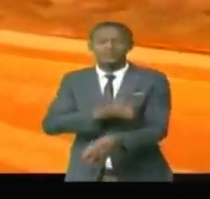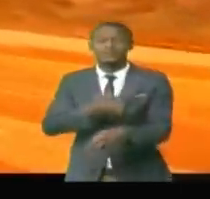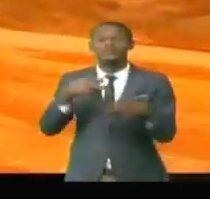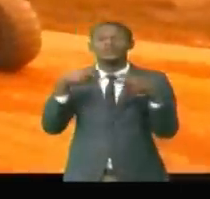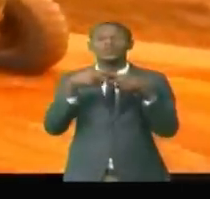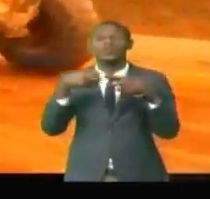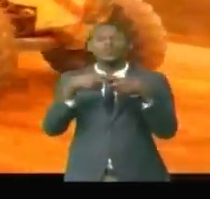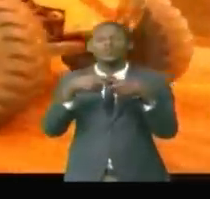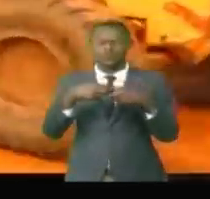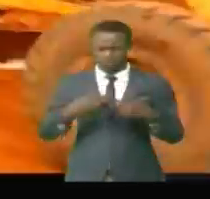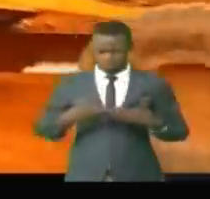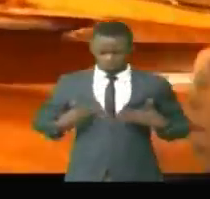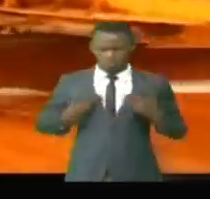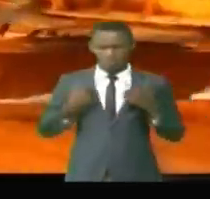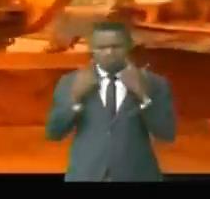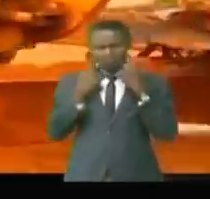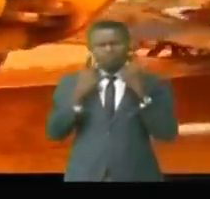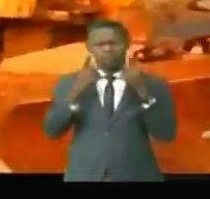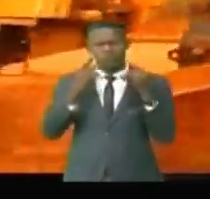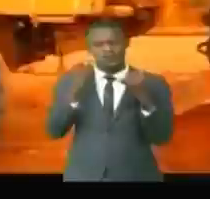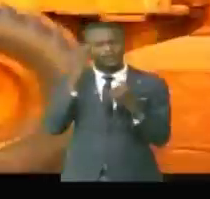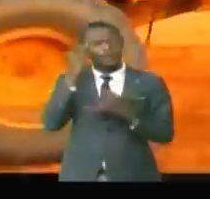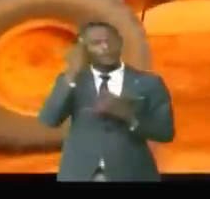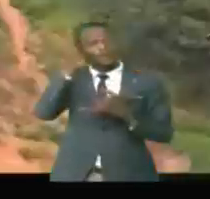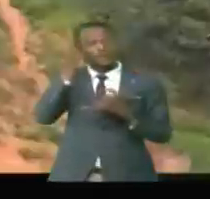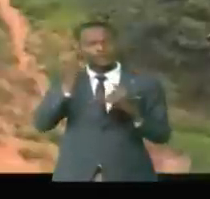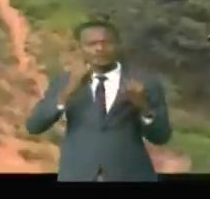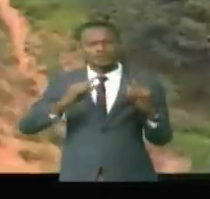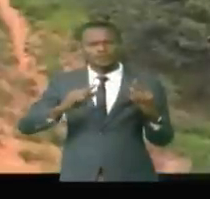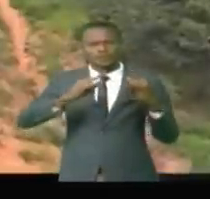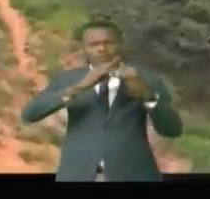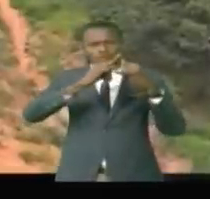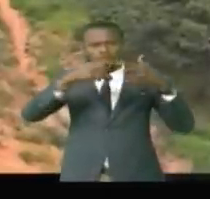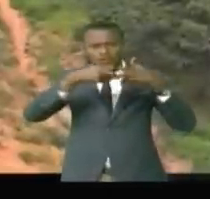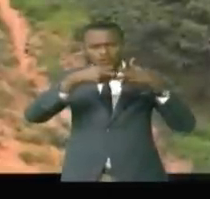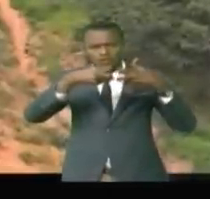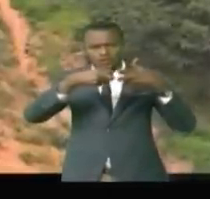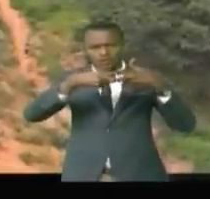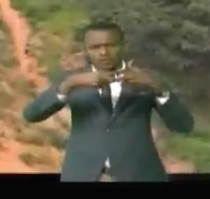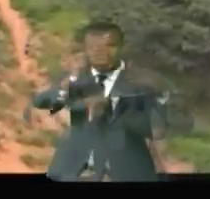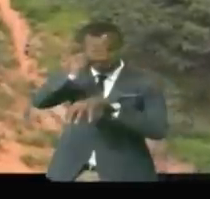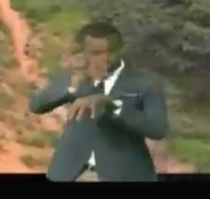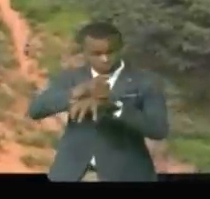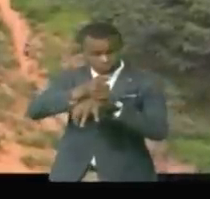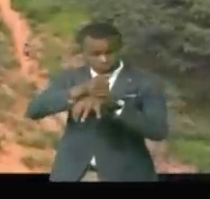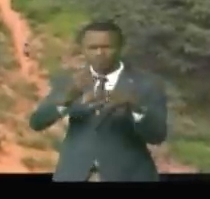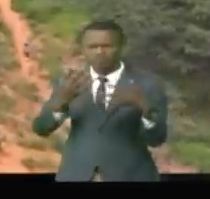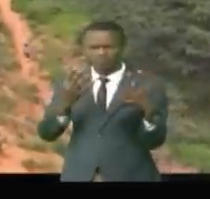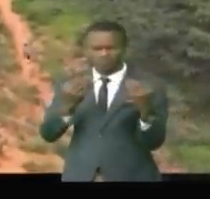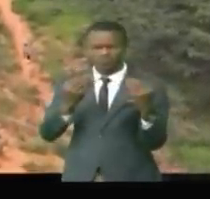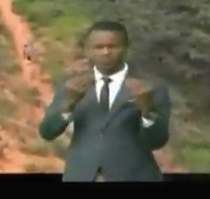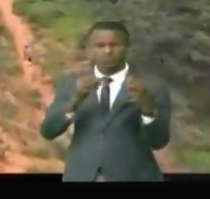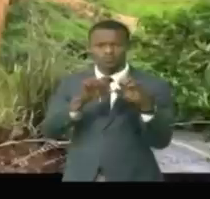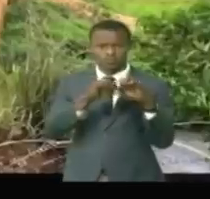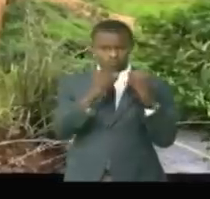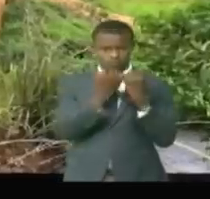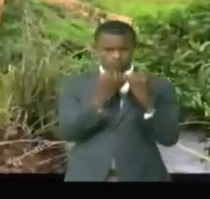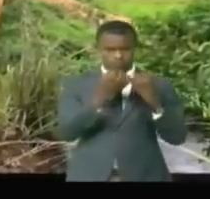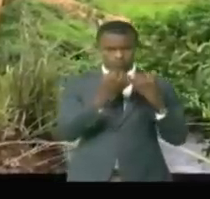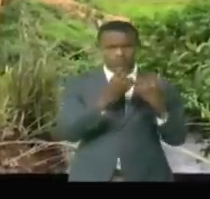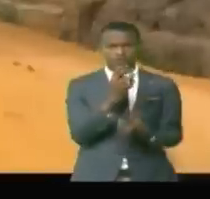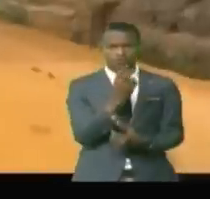exercer une influence positive sur le développement des infrastructures et des villes, et ce, grâce au leadership